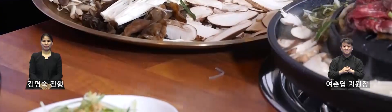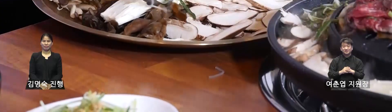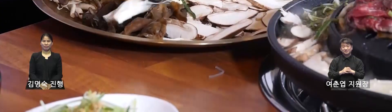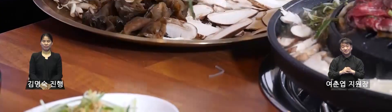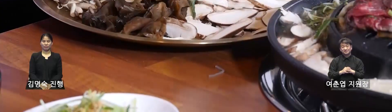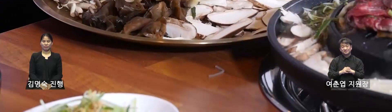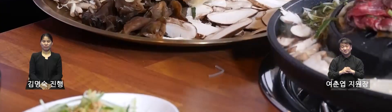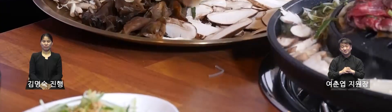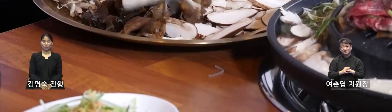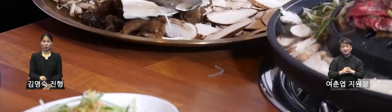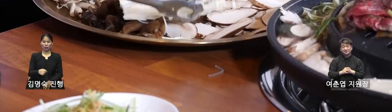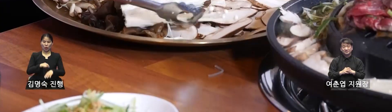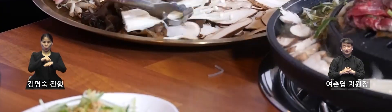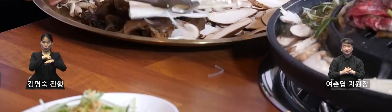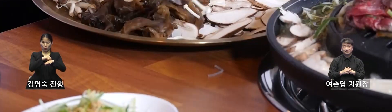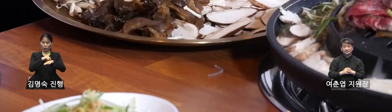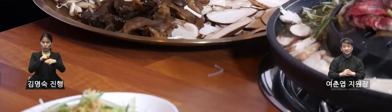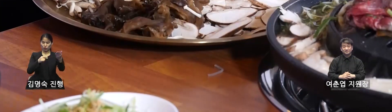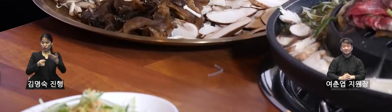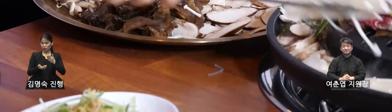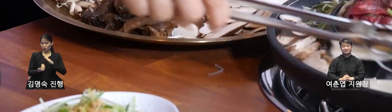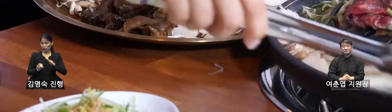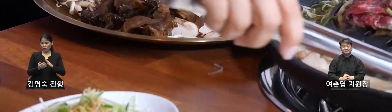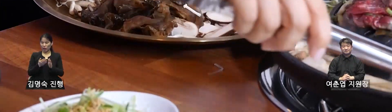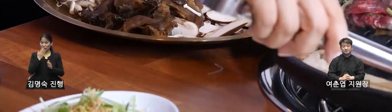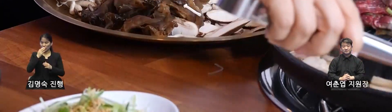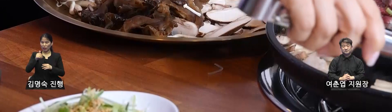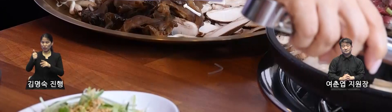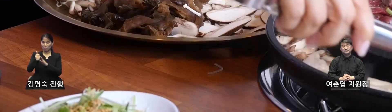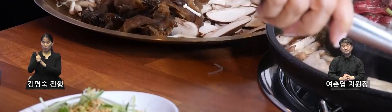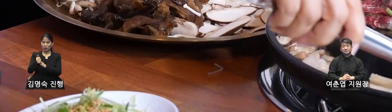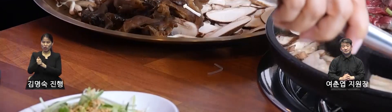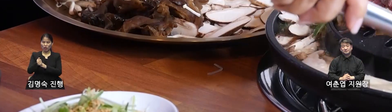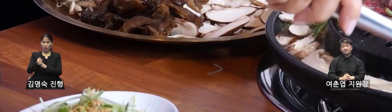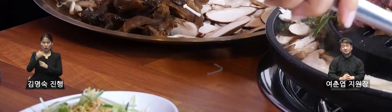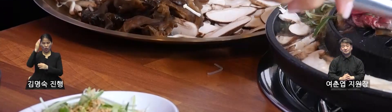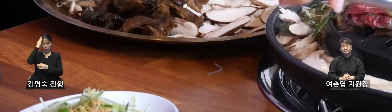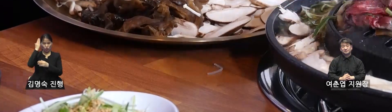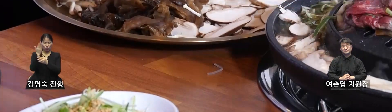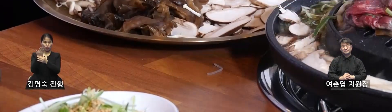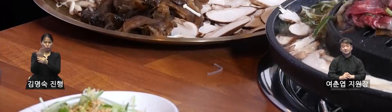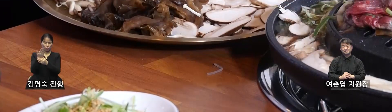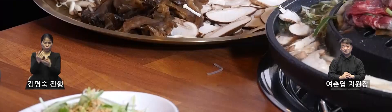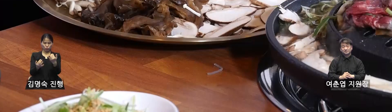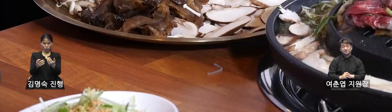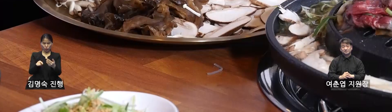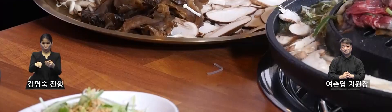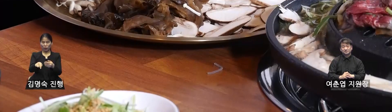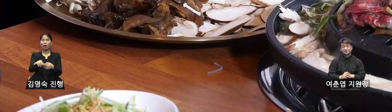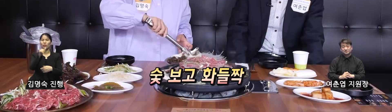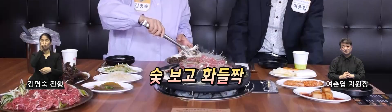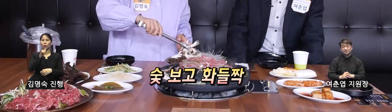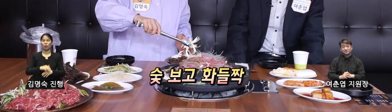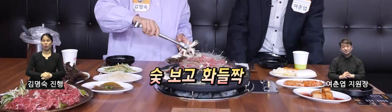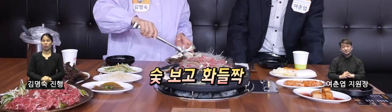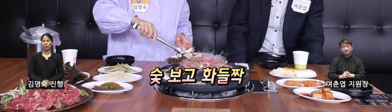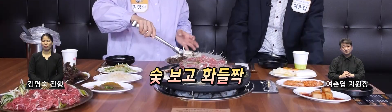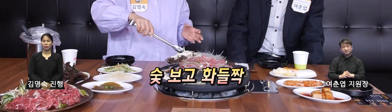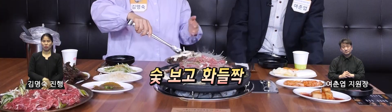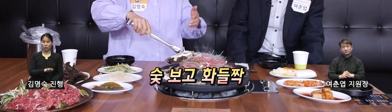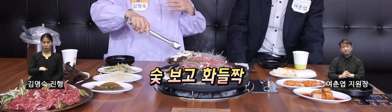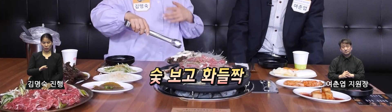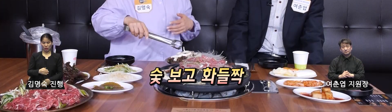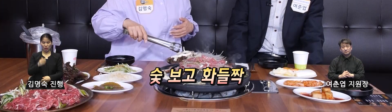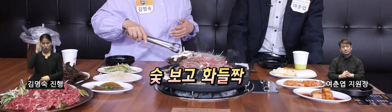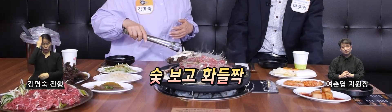근데 아까 이제 고기 들어오기 전에 네. 여기 사장님이 숯불을 이 안에 넣어주셨는데 네. 어우, 저희가